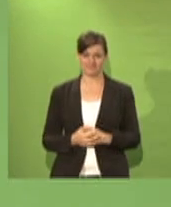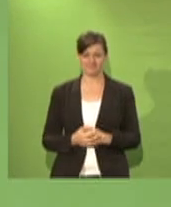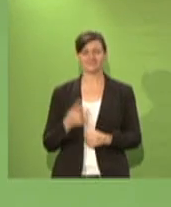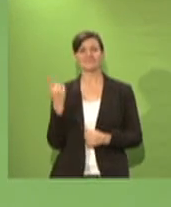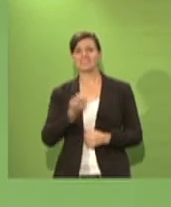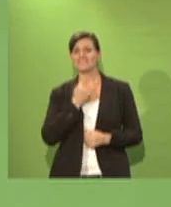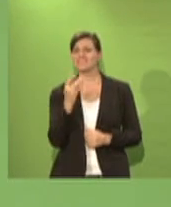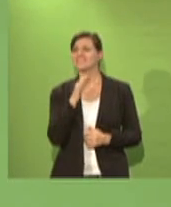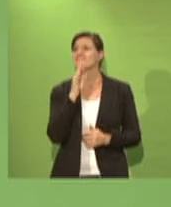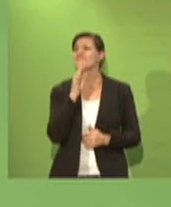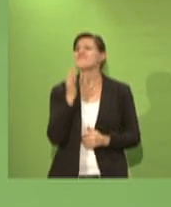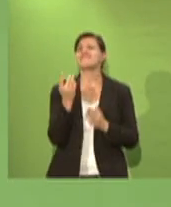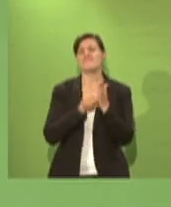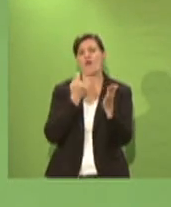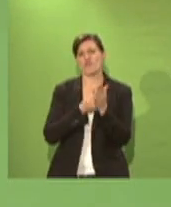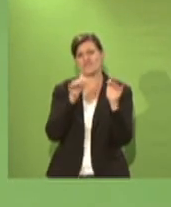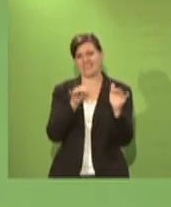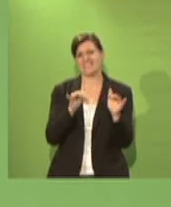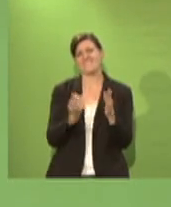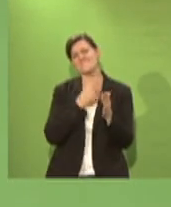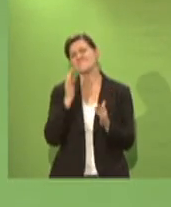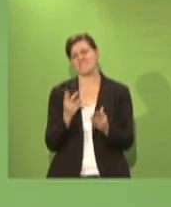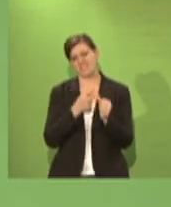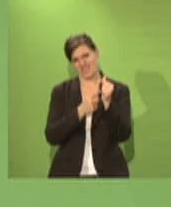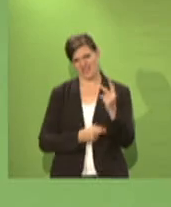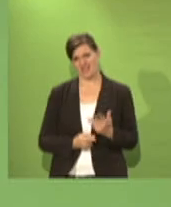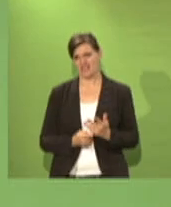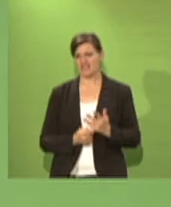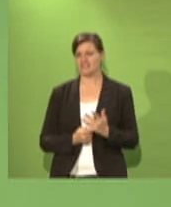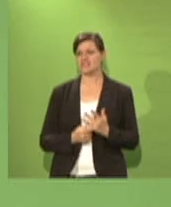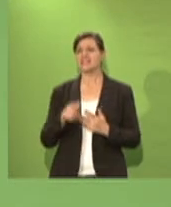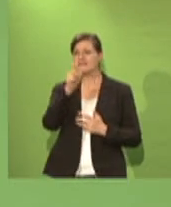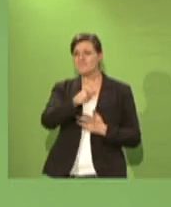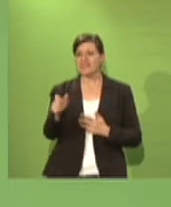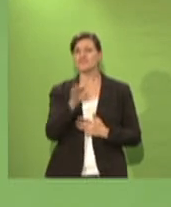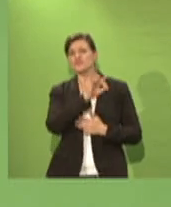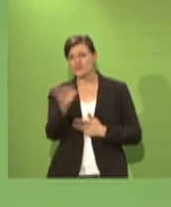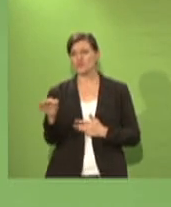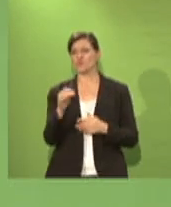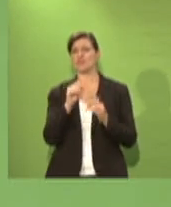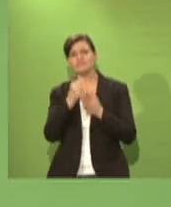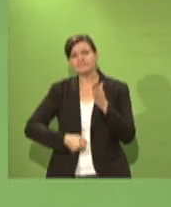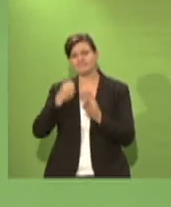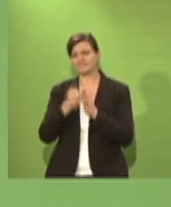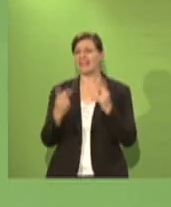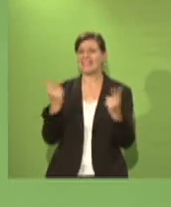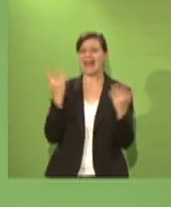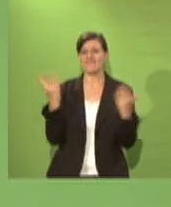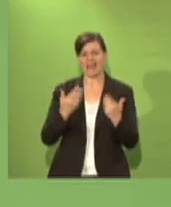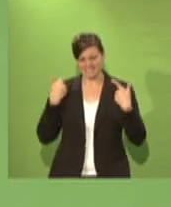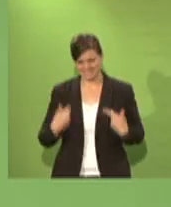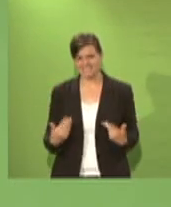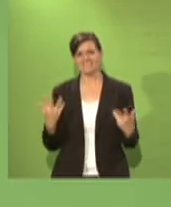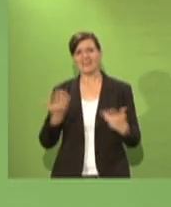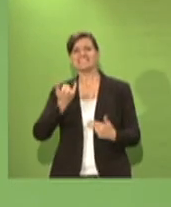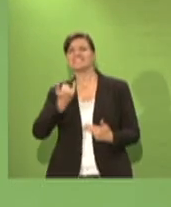viele Forderungen. Wir kämpfen immer an der Seite der Menschen, egal wie sie lieben, wie sie sich definieren, welchen Kategorien sie